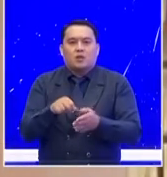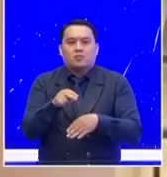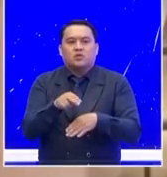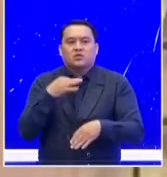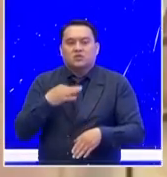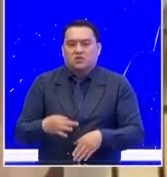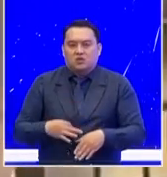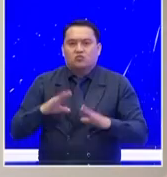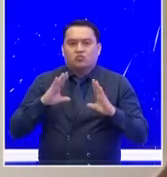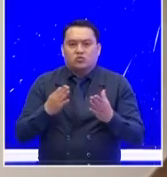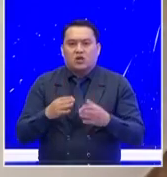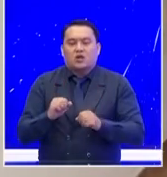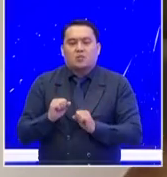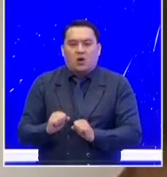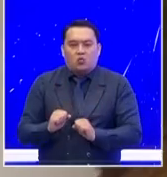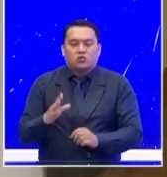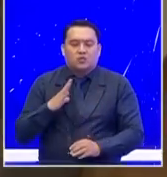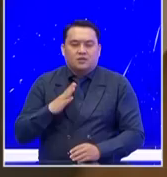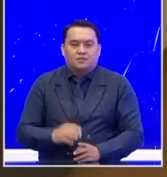сын и случайно прохожие.